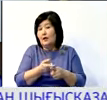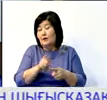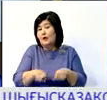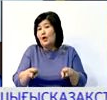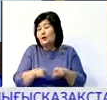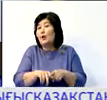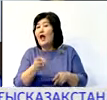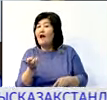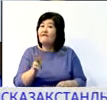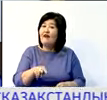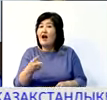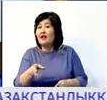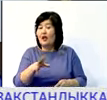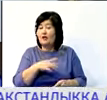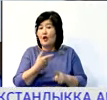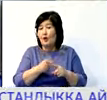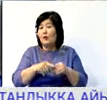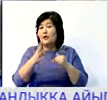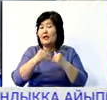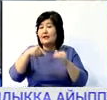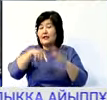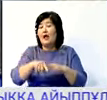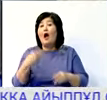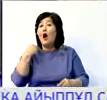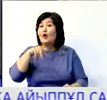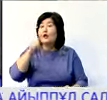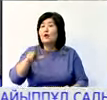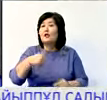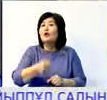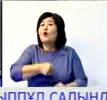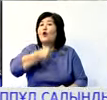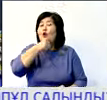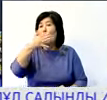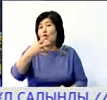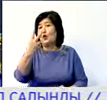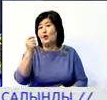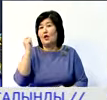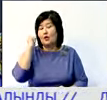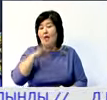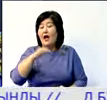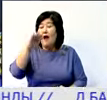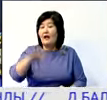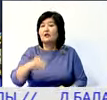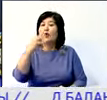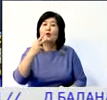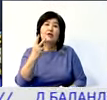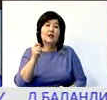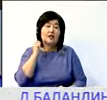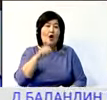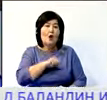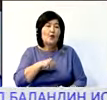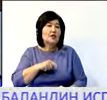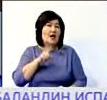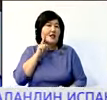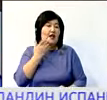сондай вариант өзім ойлап жердің астына көмдім. Сотталушылардың ең үлкені 52-де болса, кішісі 32 жаста. Өзін ең